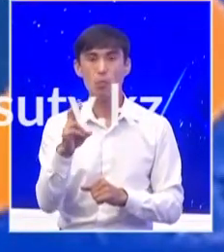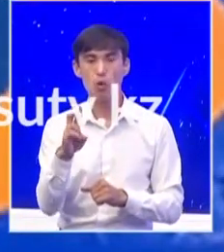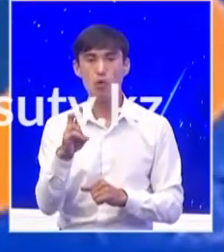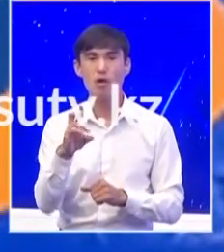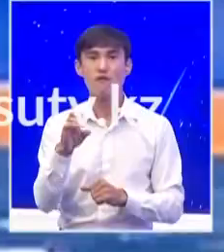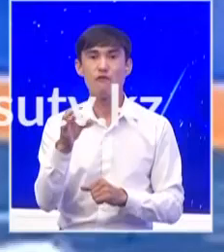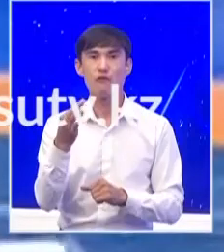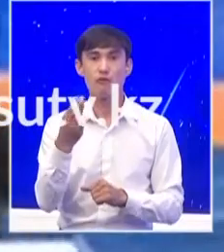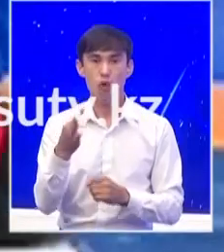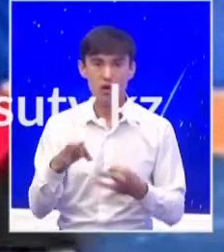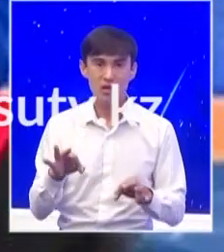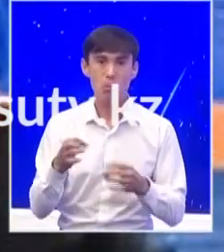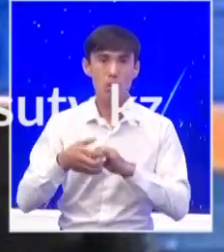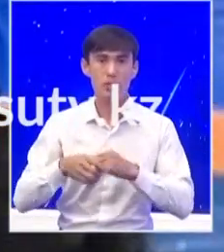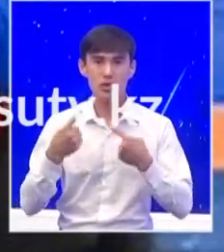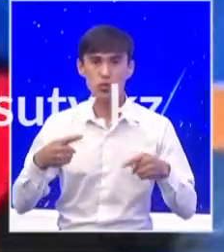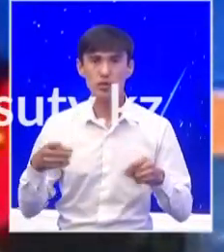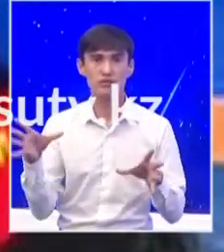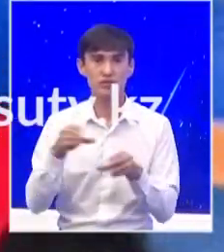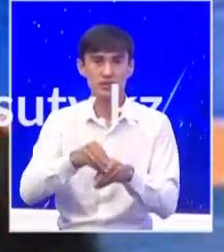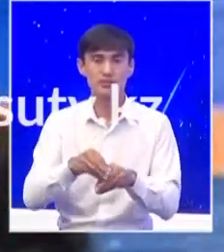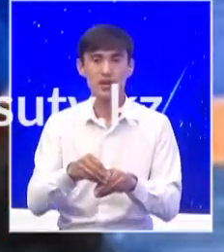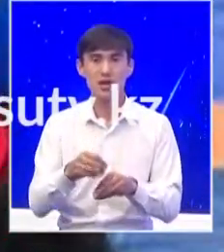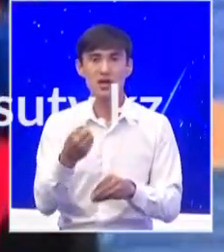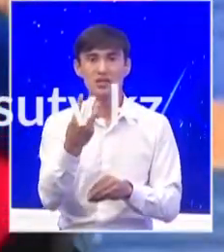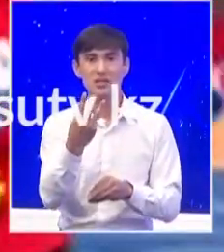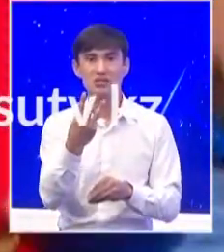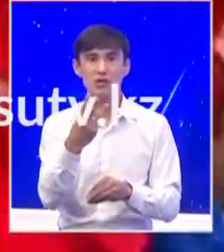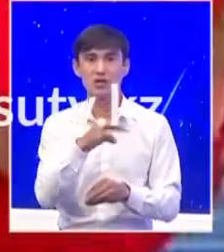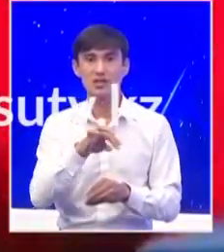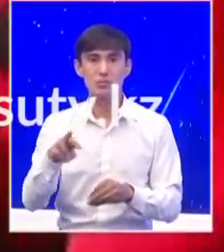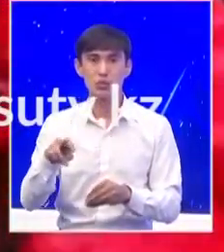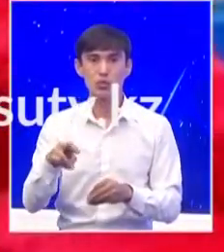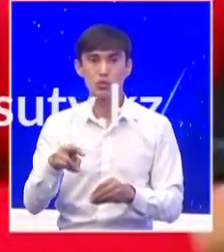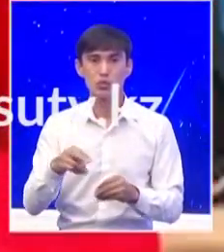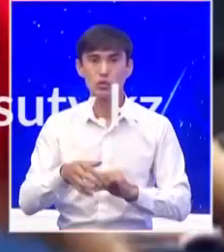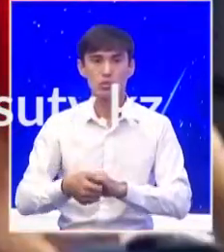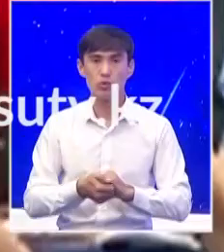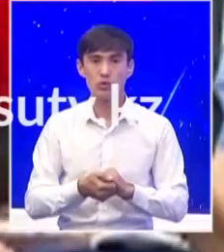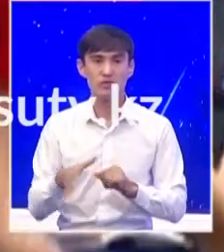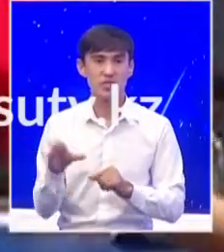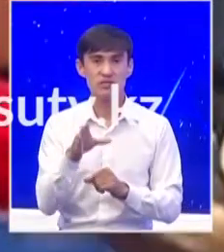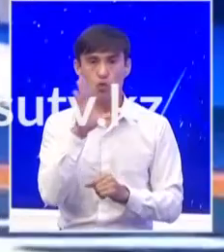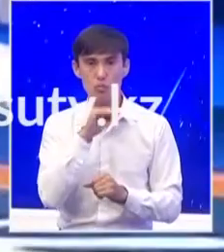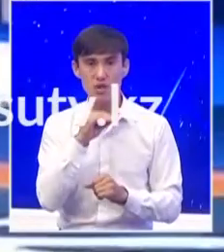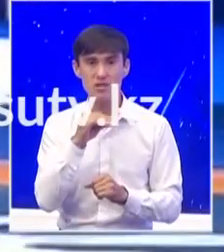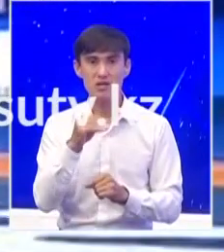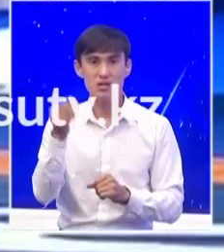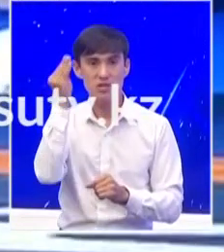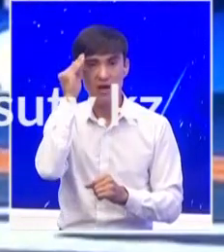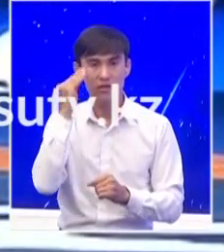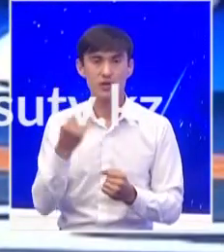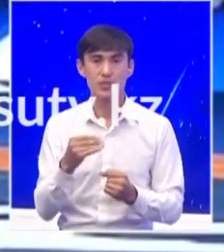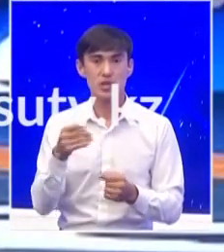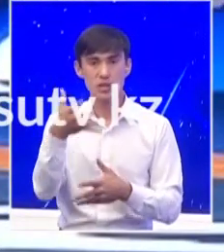других видов борьбы – длится чуть больше 3 минут. При этом спортсмену удается продемонстрировать все свои умения и навыки. К тому же не